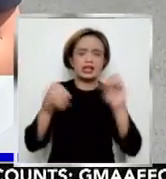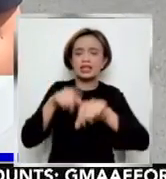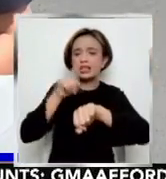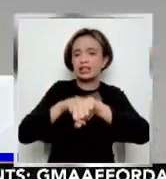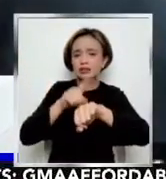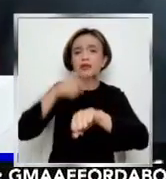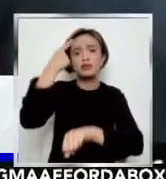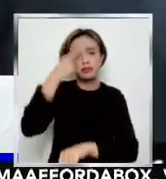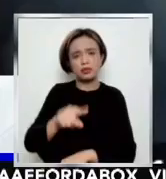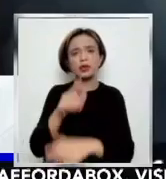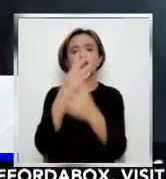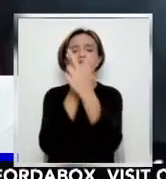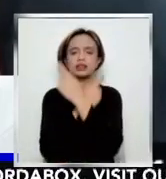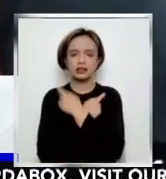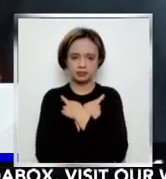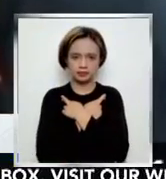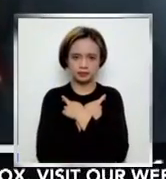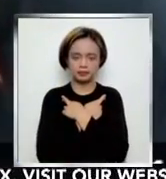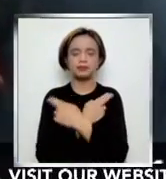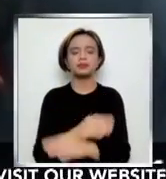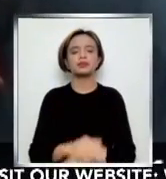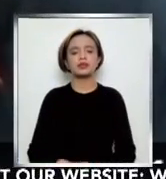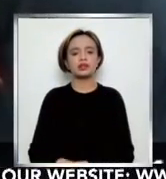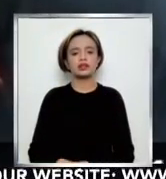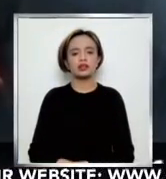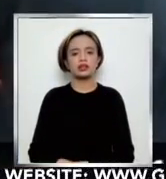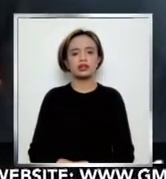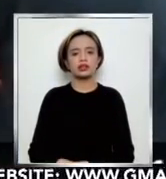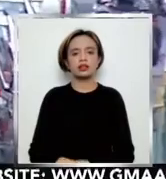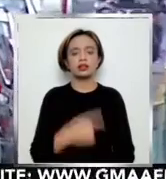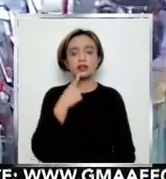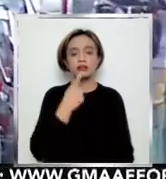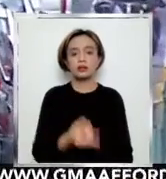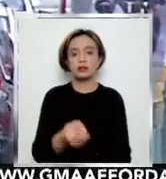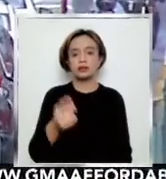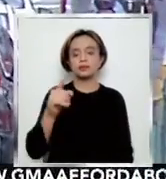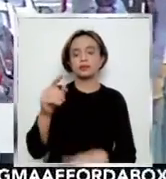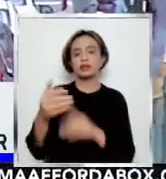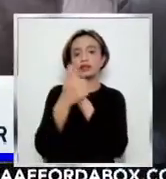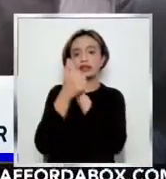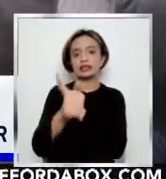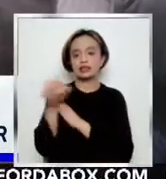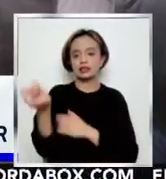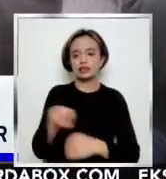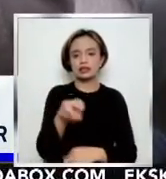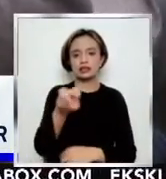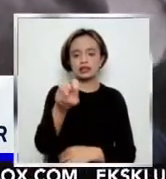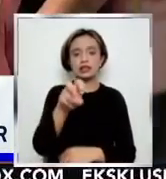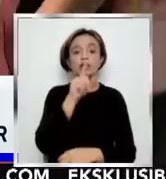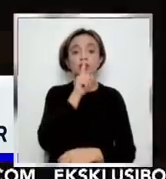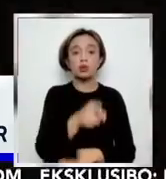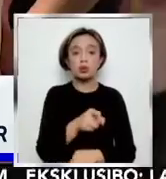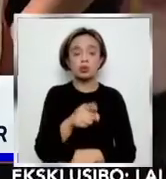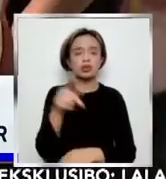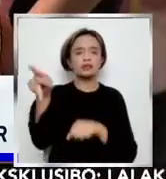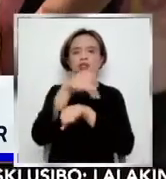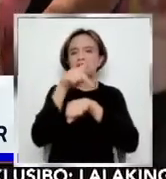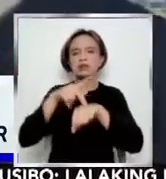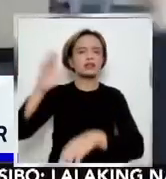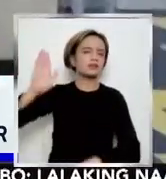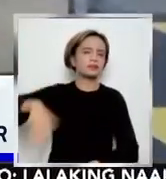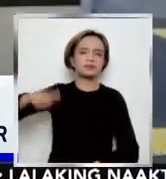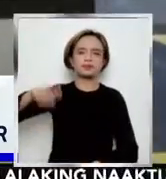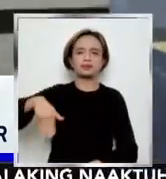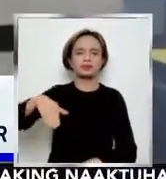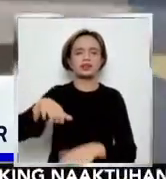pahinga. Ayon kay Regine Regidor, isang transportation expert, napag-iwanan kasi talaga ang Pilipinas sa mass transportation.